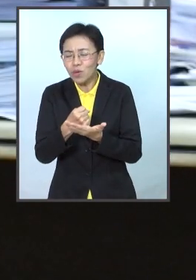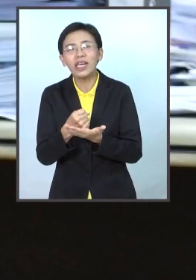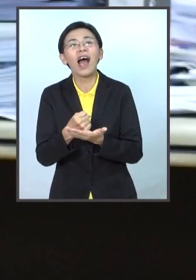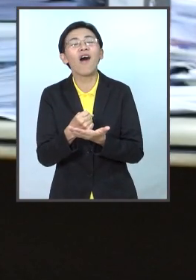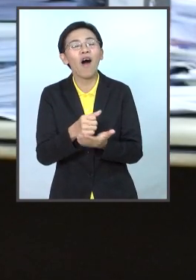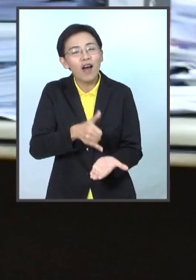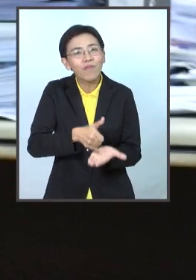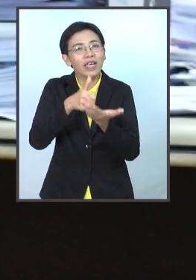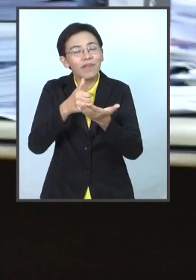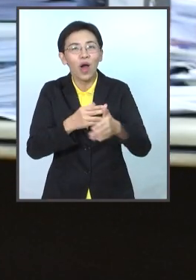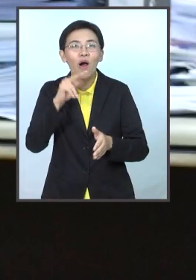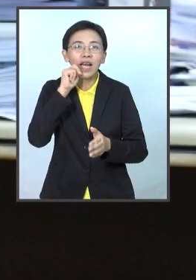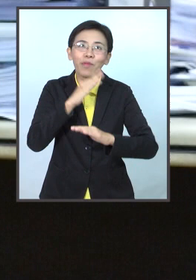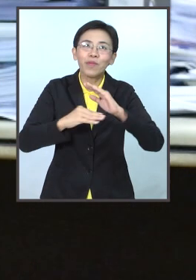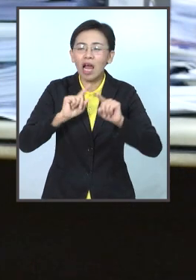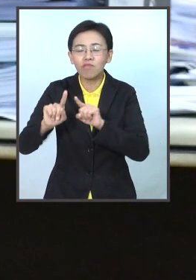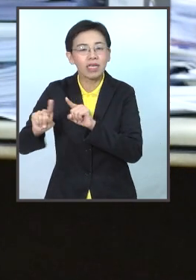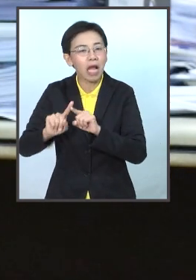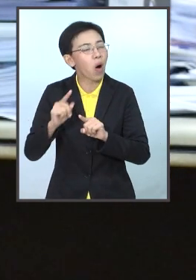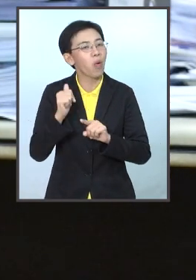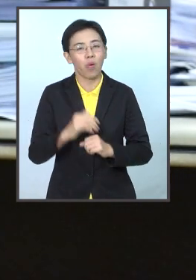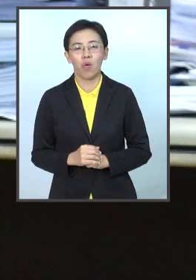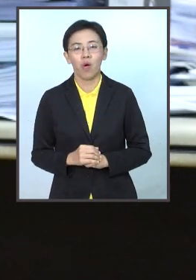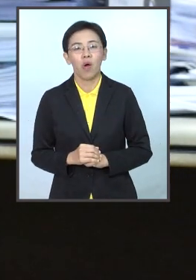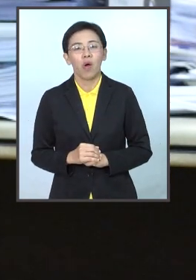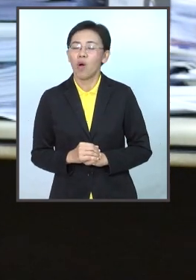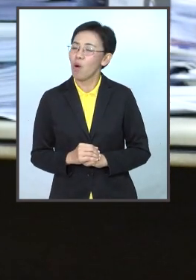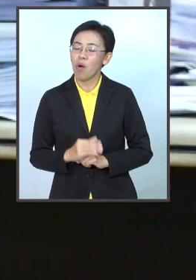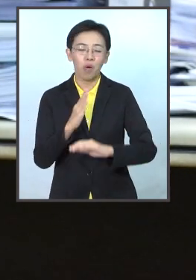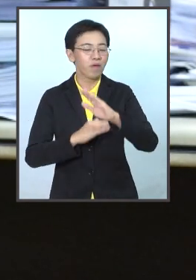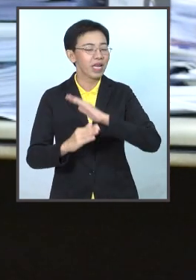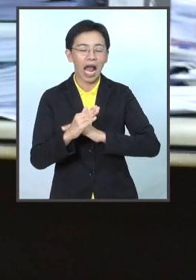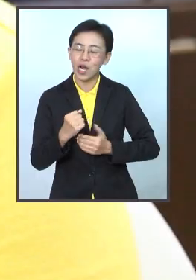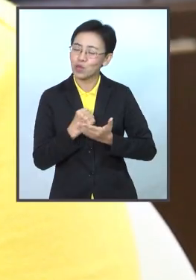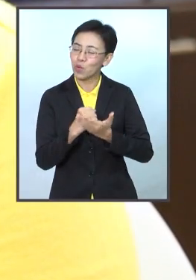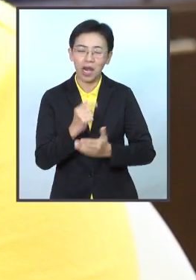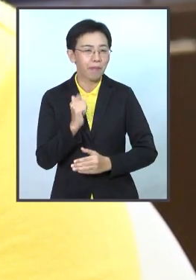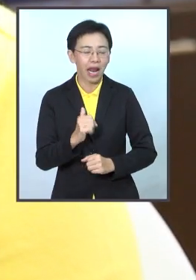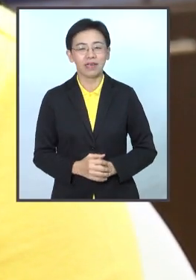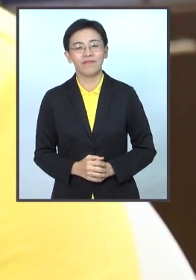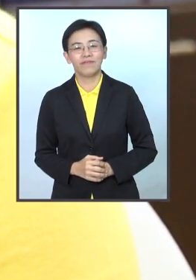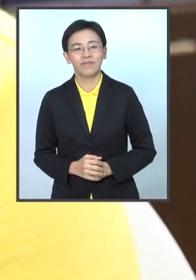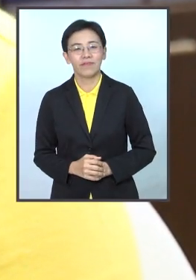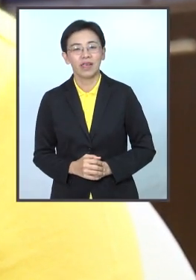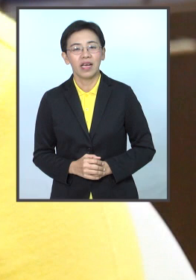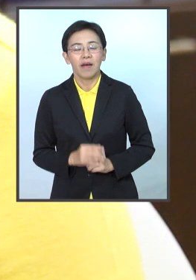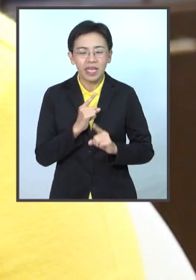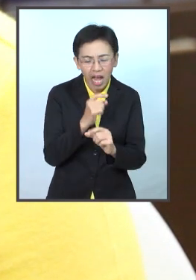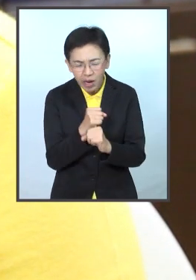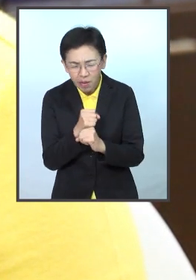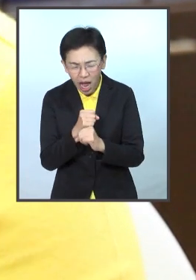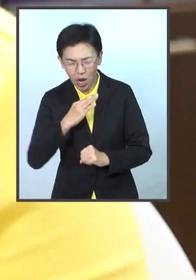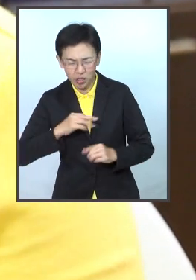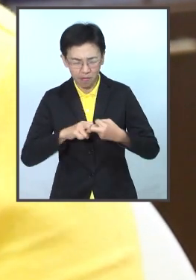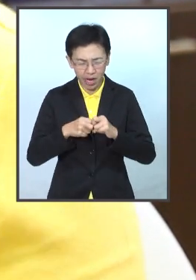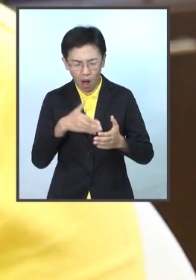ไม่ว่าจะเป็นลิฟต์ห้องน้ำหรืออะไรก็แล้วแต่คนพิการต้องมาอันดับหนึ่งถ้ามีอุปสรรคเรื่องงานก็จะเป็นพวกติดตามงานแล้ว